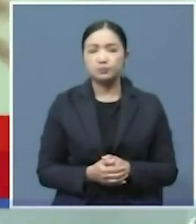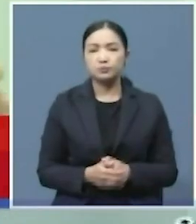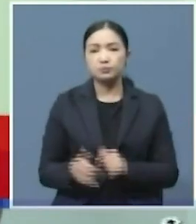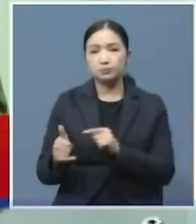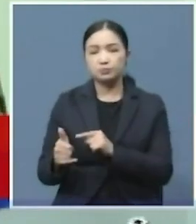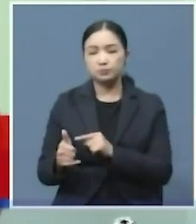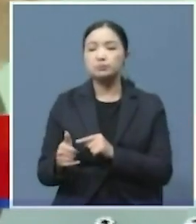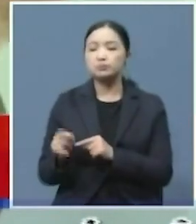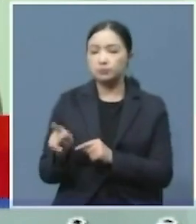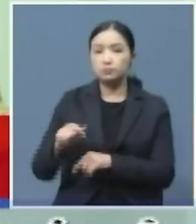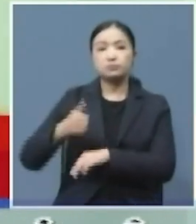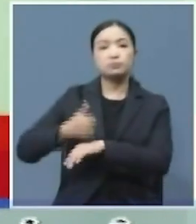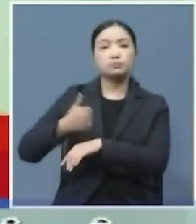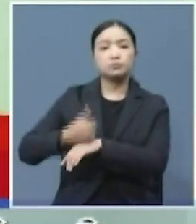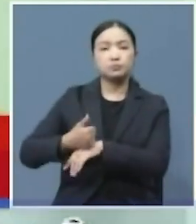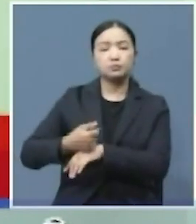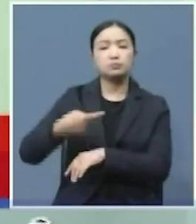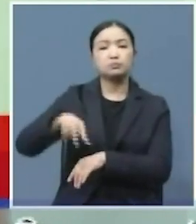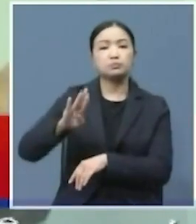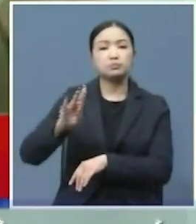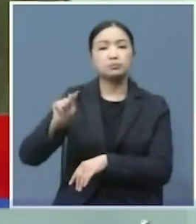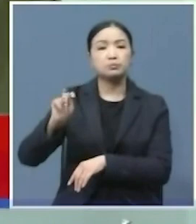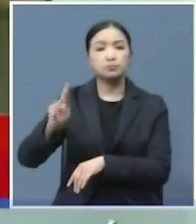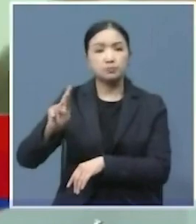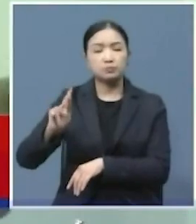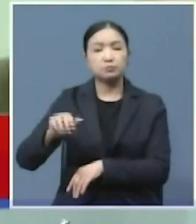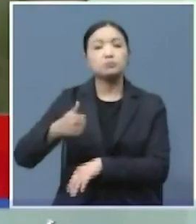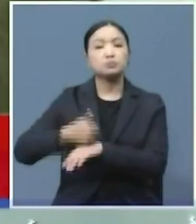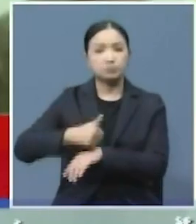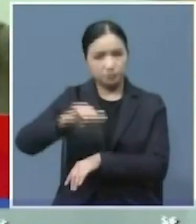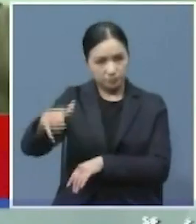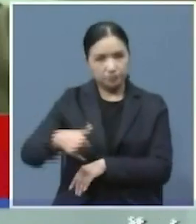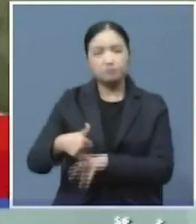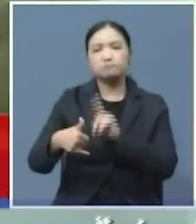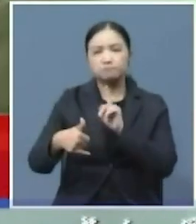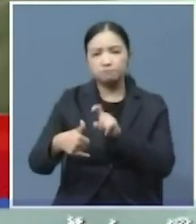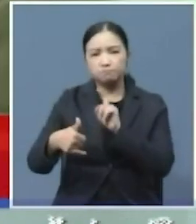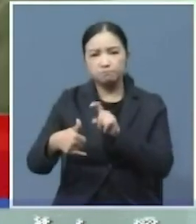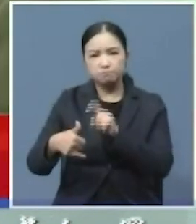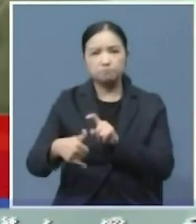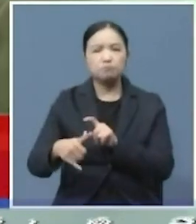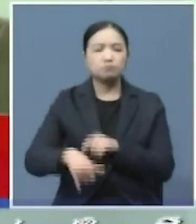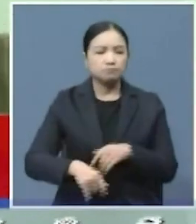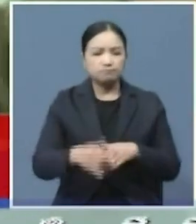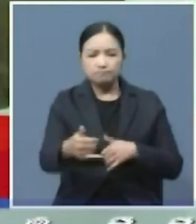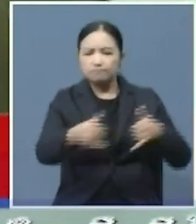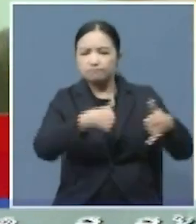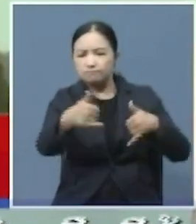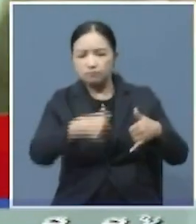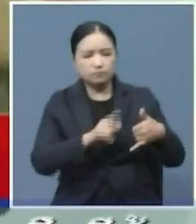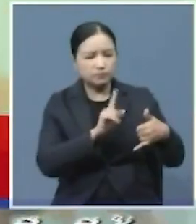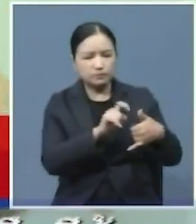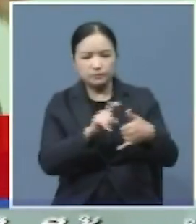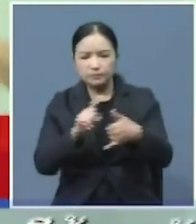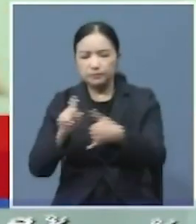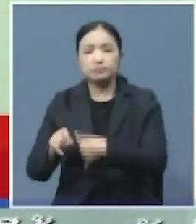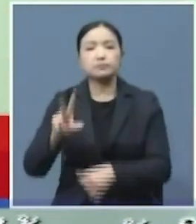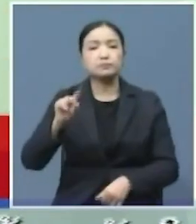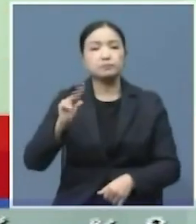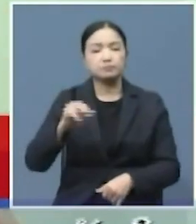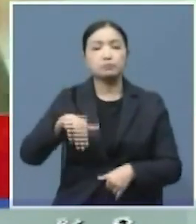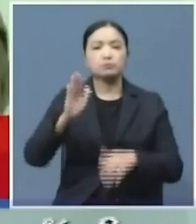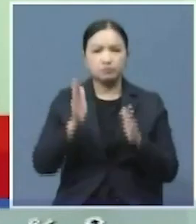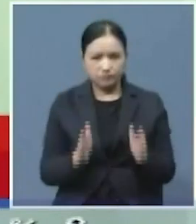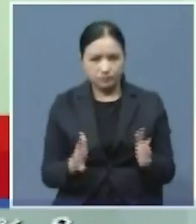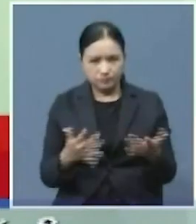ตำรวจเอกต่อศักดิ์สุวิมลผบตรนะครับเข้ามาสอบถามเกือบ 30รายแล้วนะฮะอย่างเช่นพลตำรวจโทอัครเดช